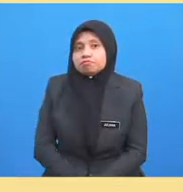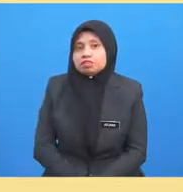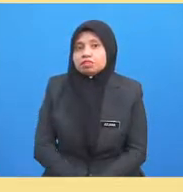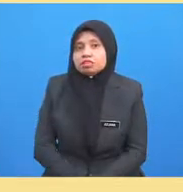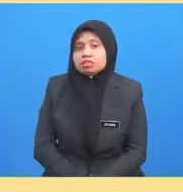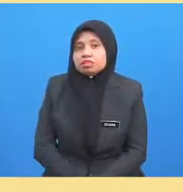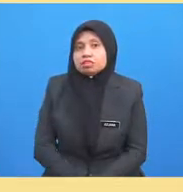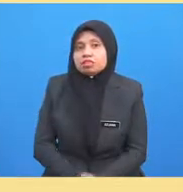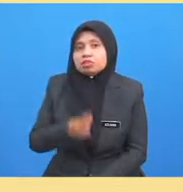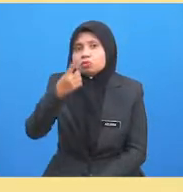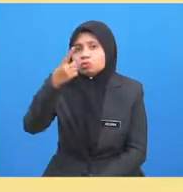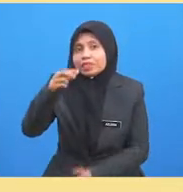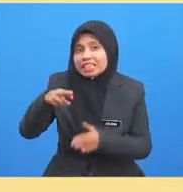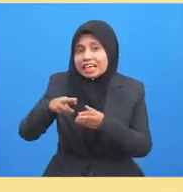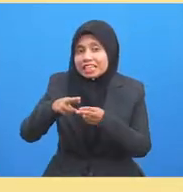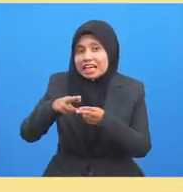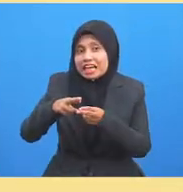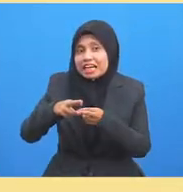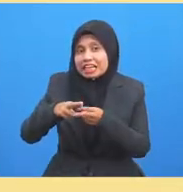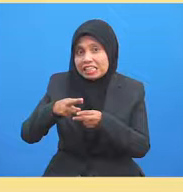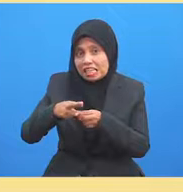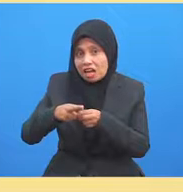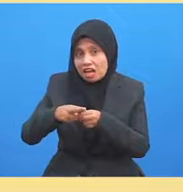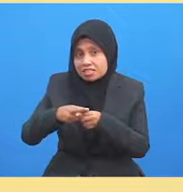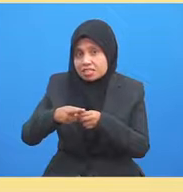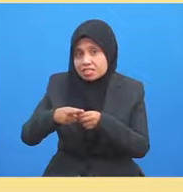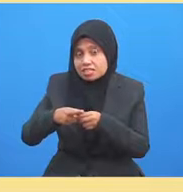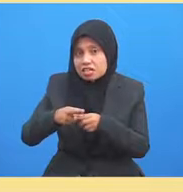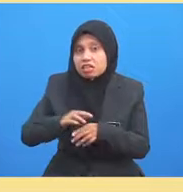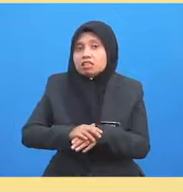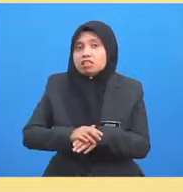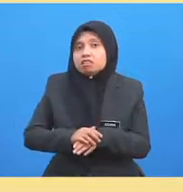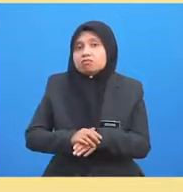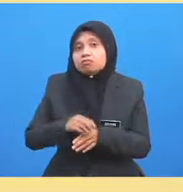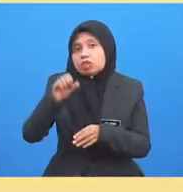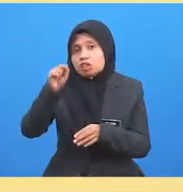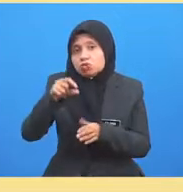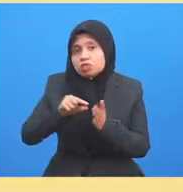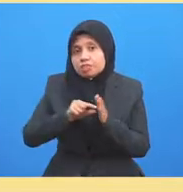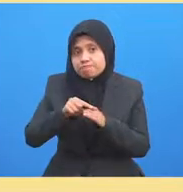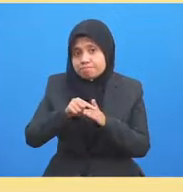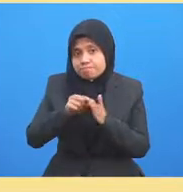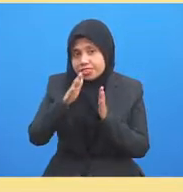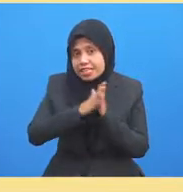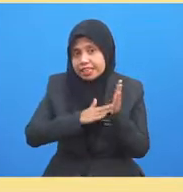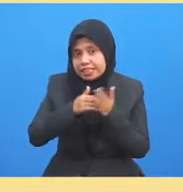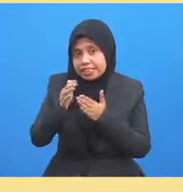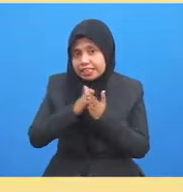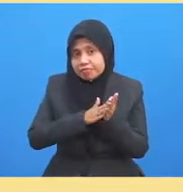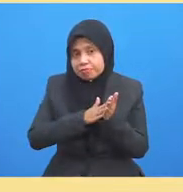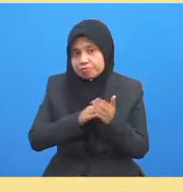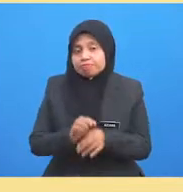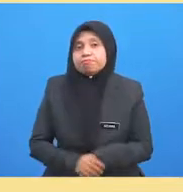Manakala kemasan ringkas boleh dikenakan terhadap objek tersebut dengan menggunakan